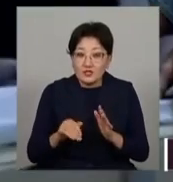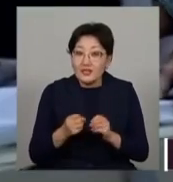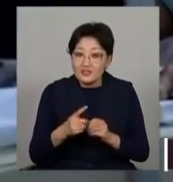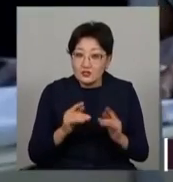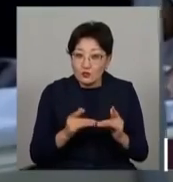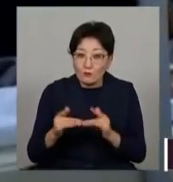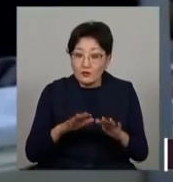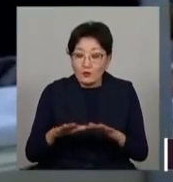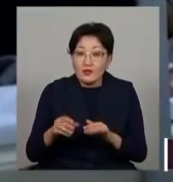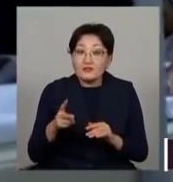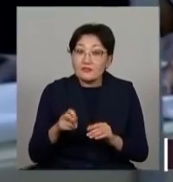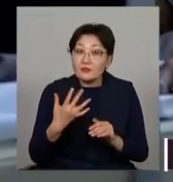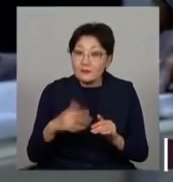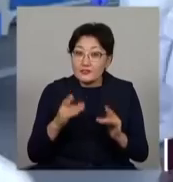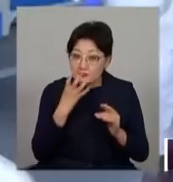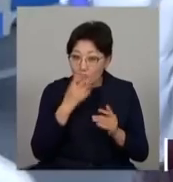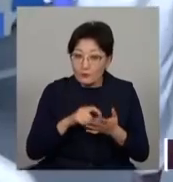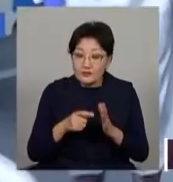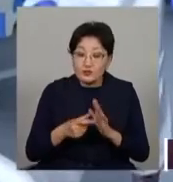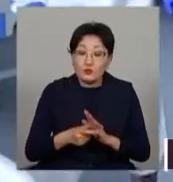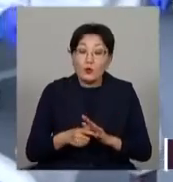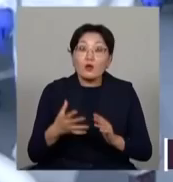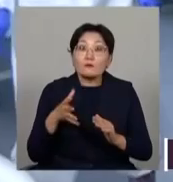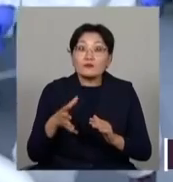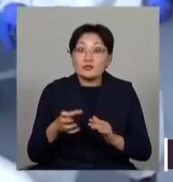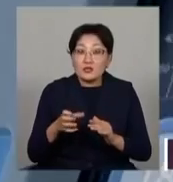250 реанимационных. Такой коечный фонд предполагает